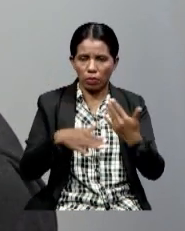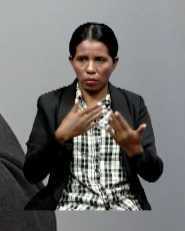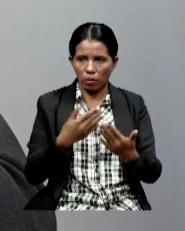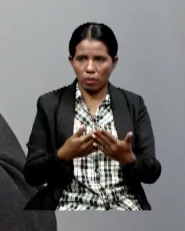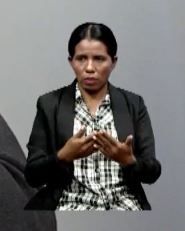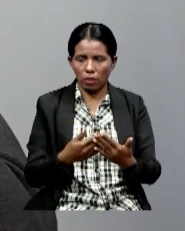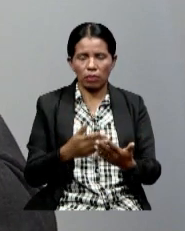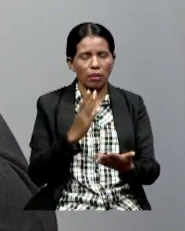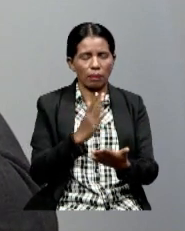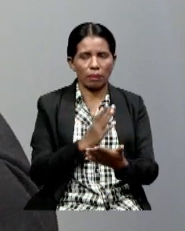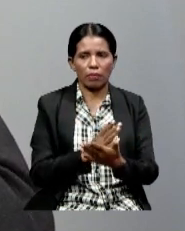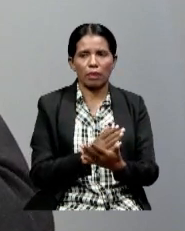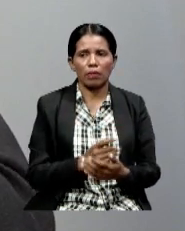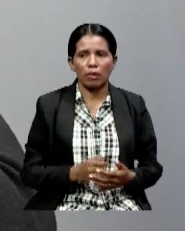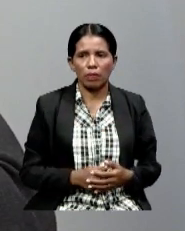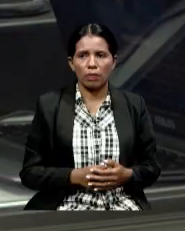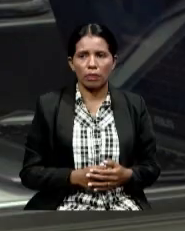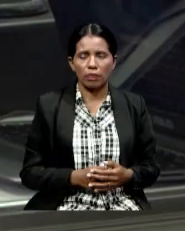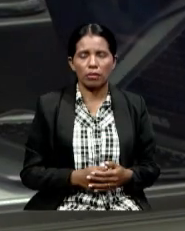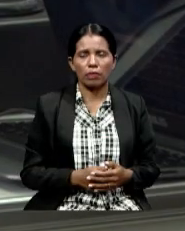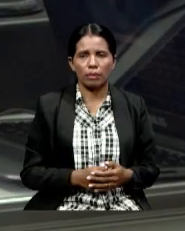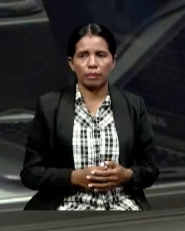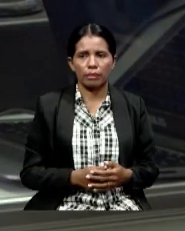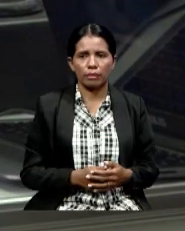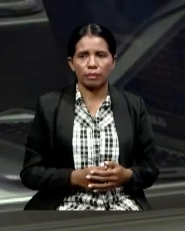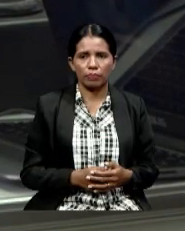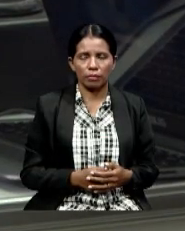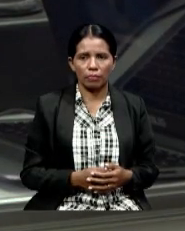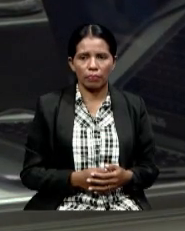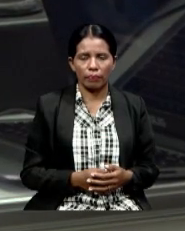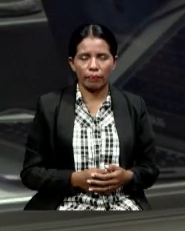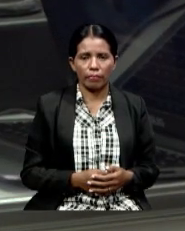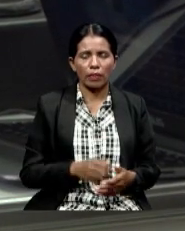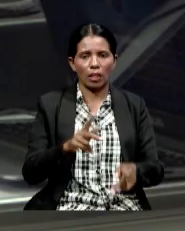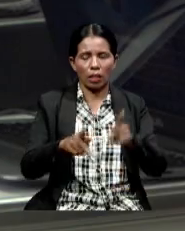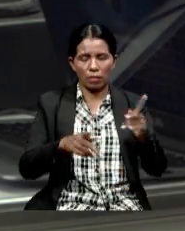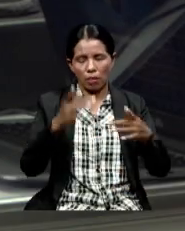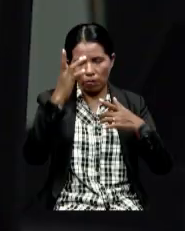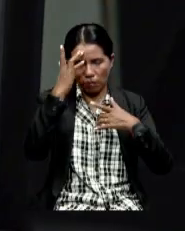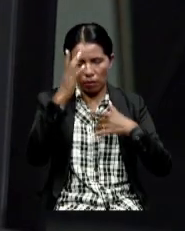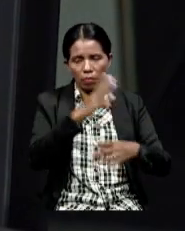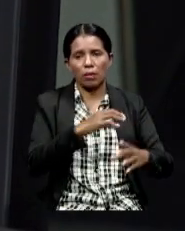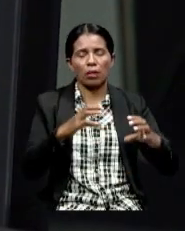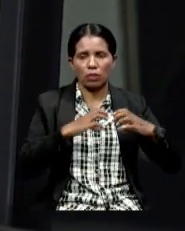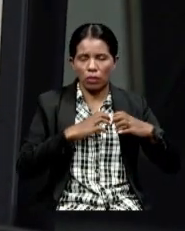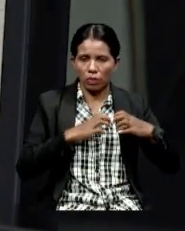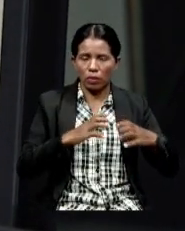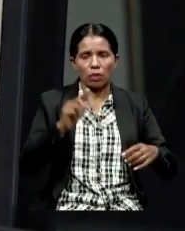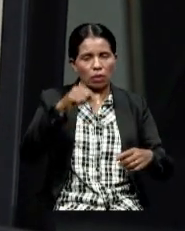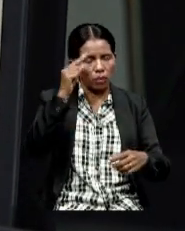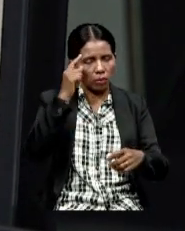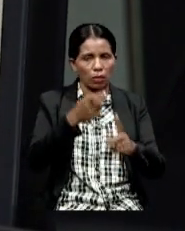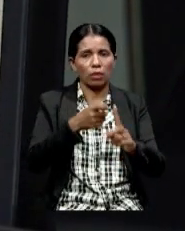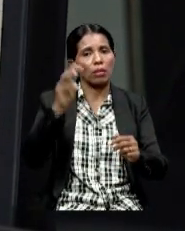hal prevensi. Prevensi nih nomor satu. Durante ne, paciente ne be homoras cardíaco, governo